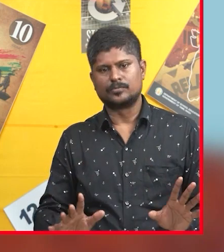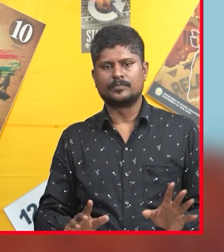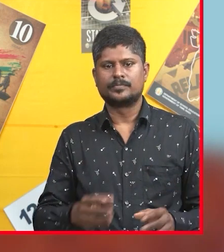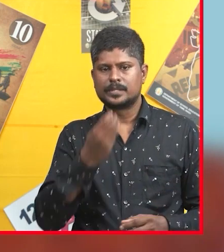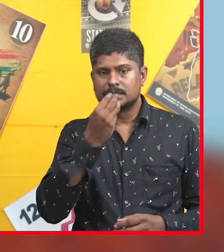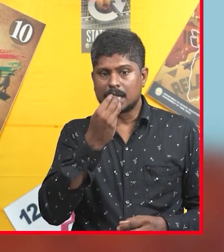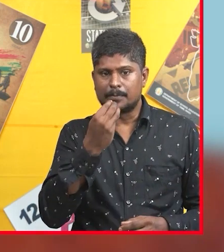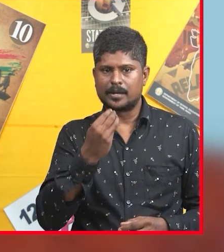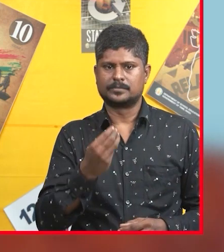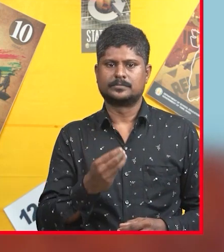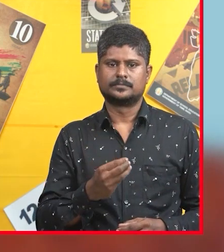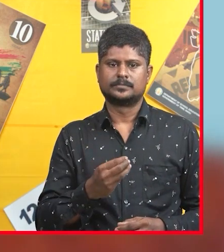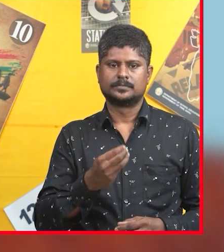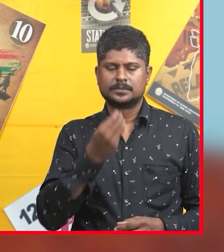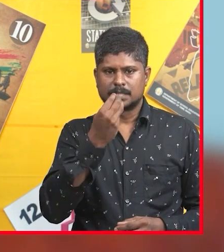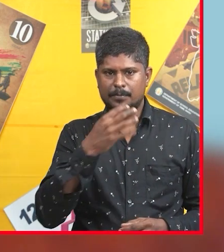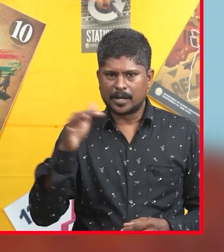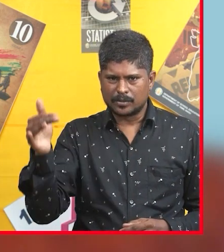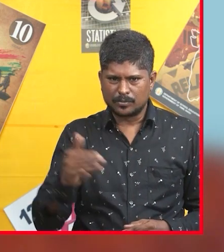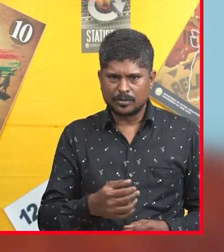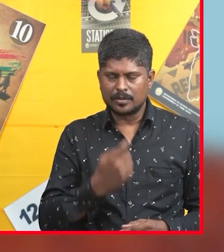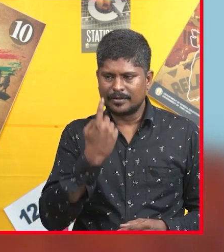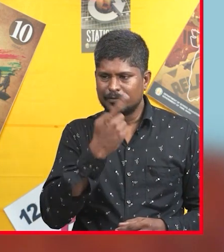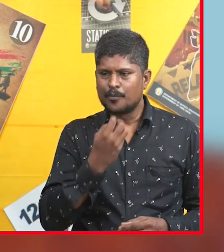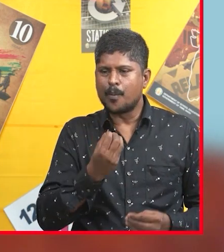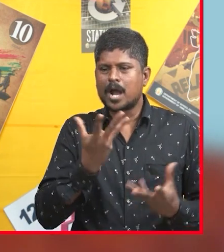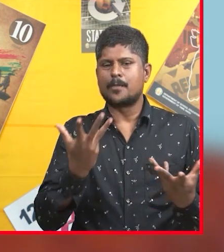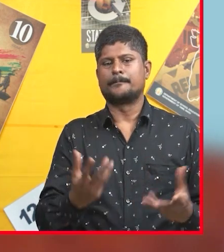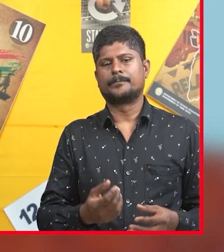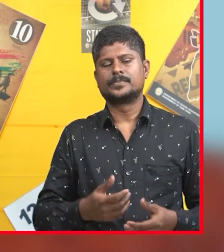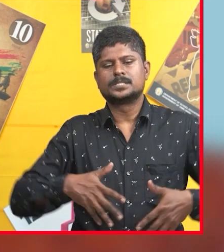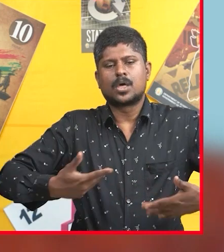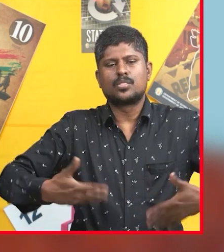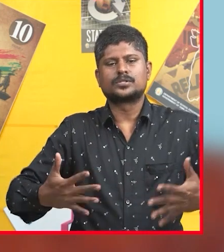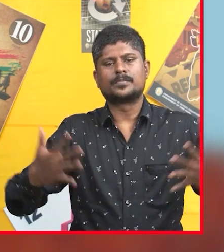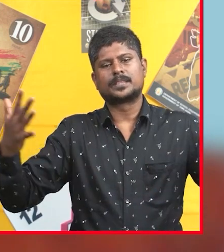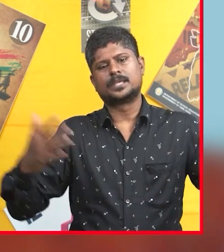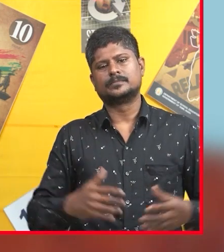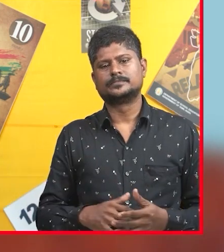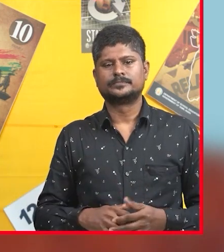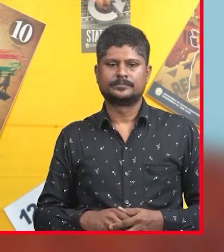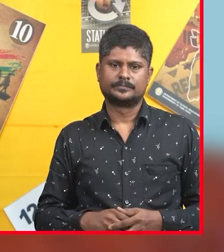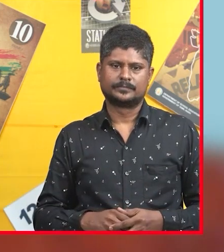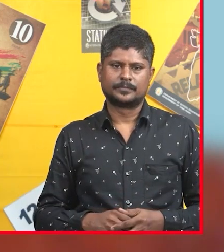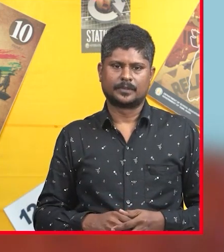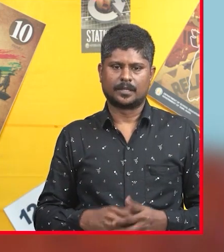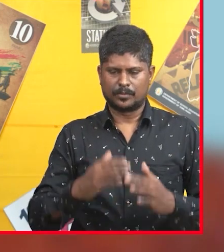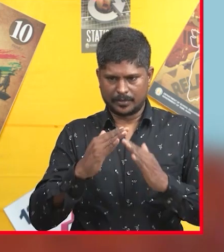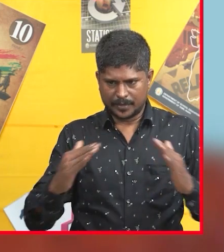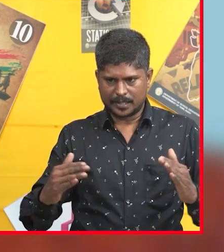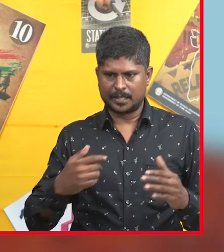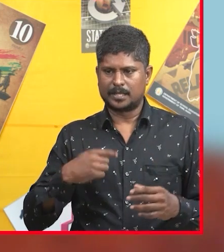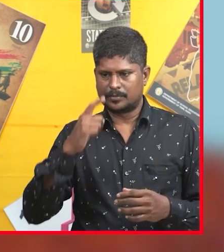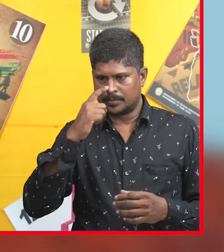விருந்து, விருந்துனா விருந்தினர்கள் வந்தா, உவக்கும் உவக்கும்னா அவங்க மகிழ்ச்சி அடைவாங்க, நம்ம வீட்டுல விருந்தினர்கள்